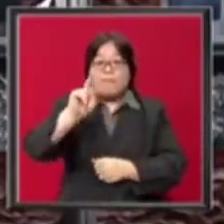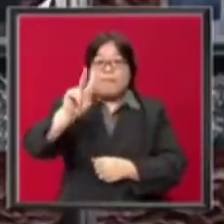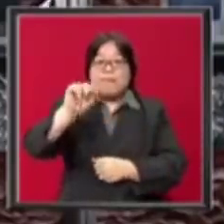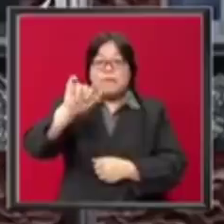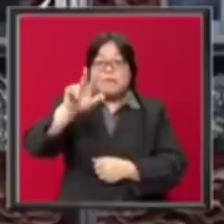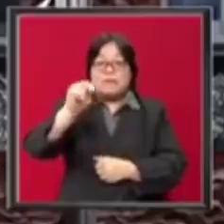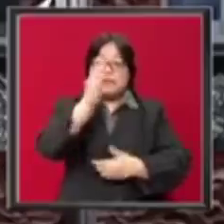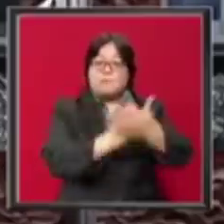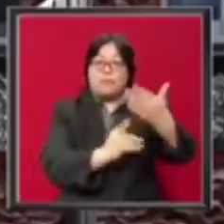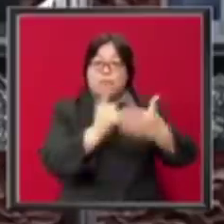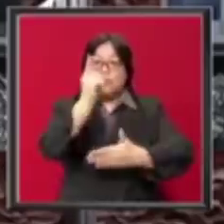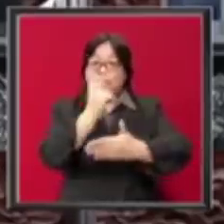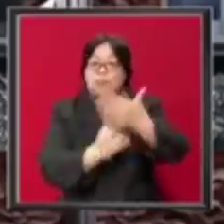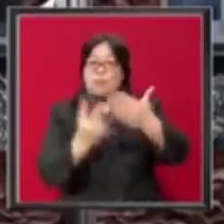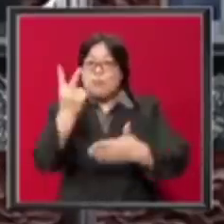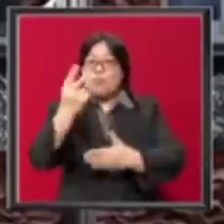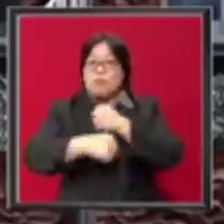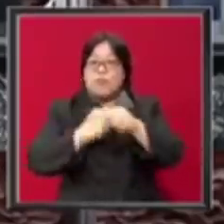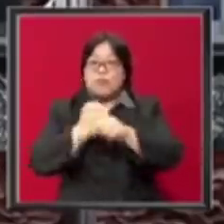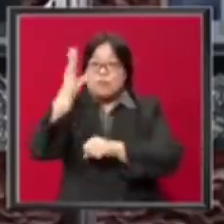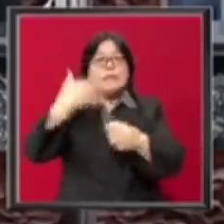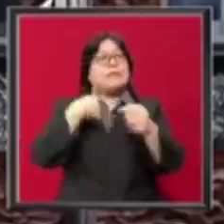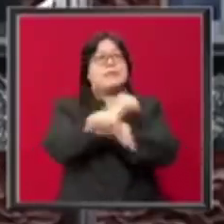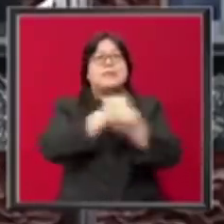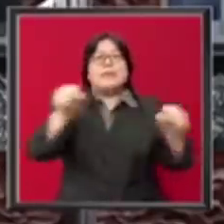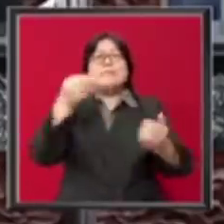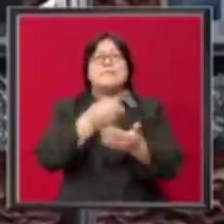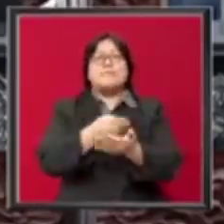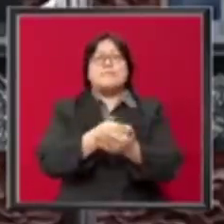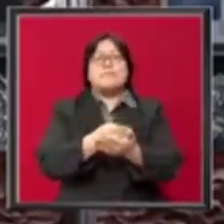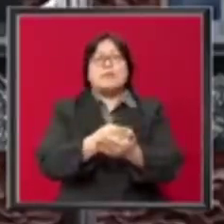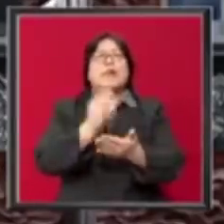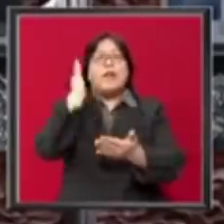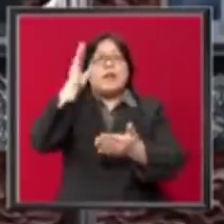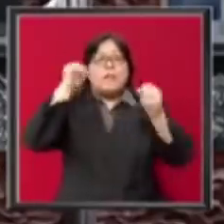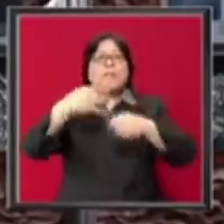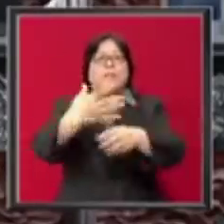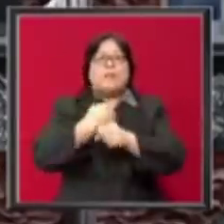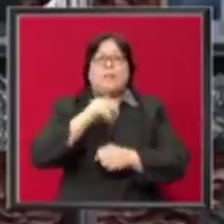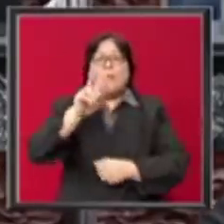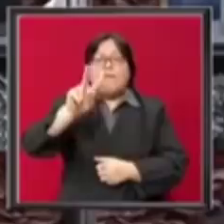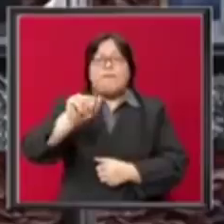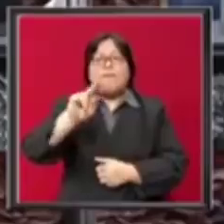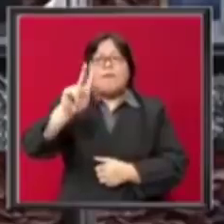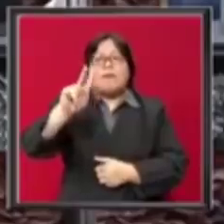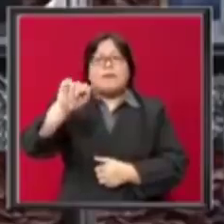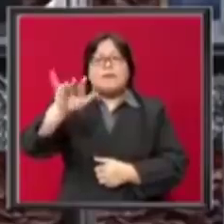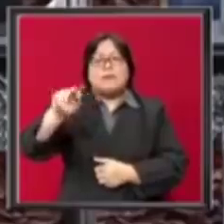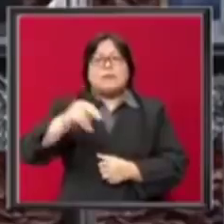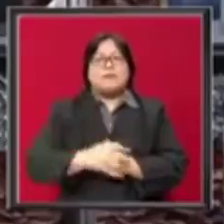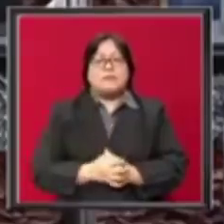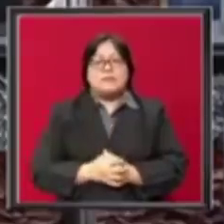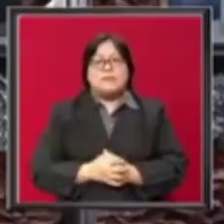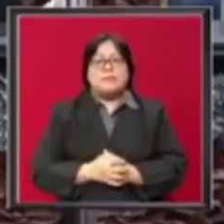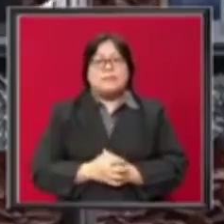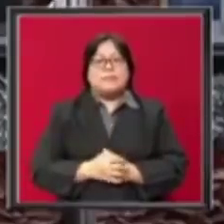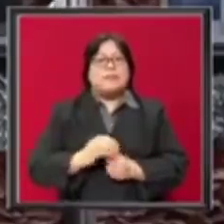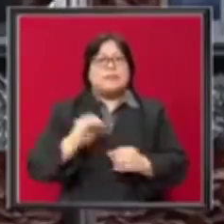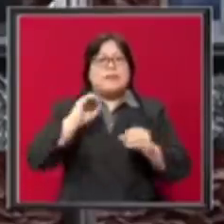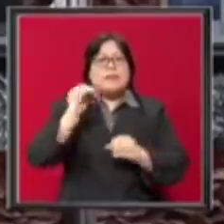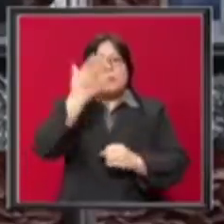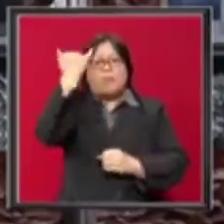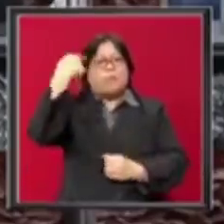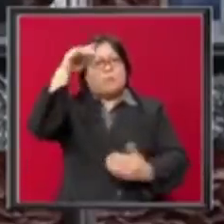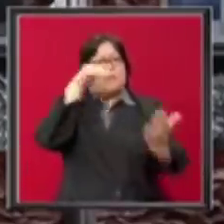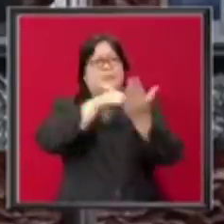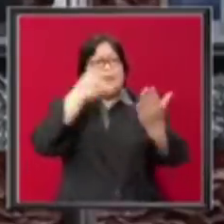atau kedua, kita siapkan peruntukan dengan jangkaan akan perolehi vaksin. Tidak ada sebab mengapa kita harus